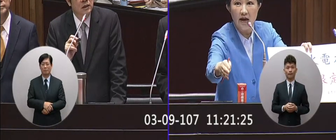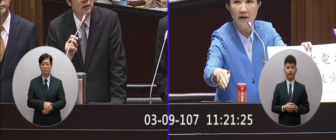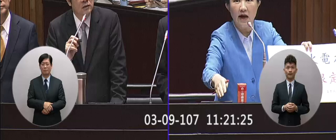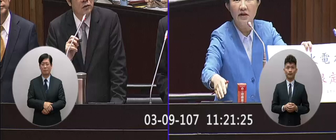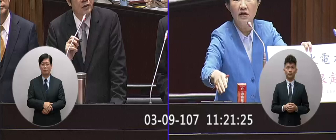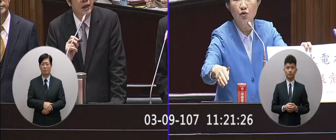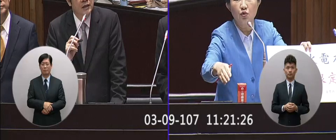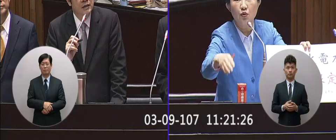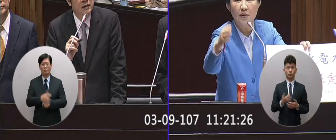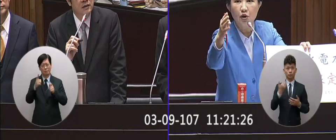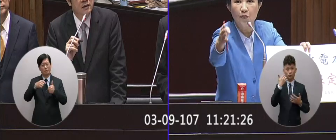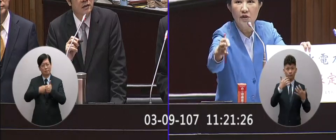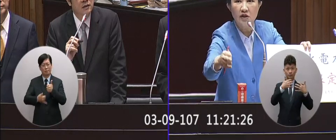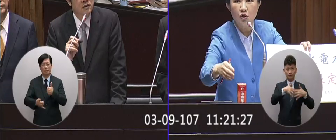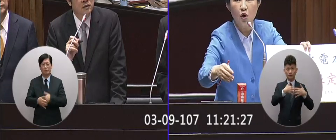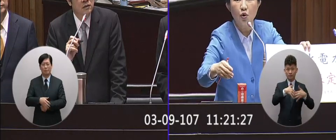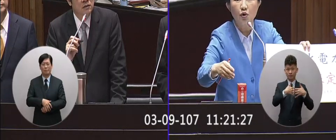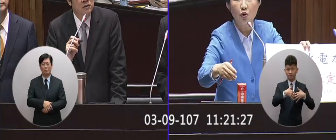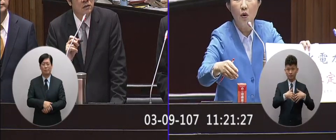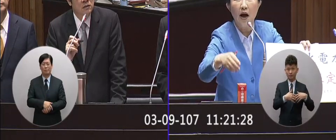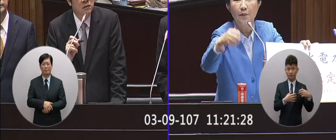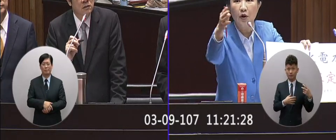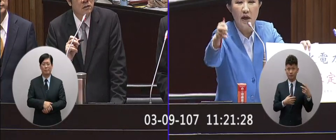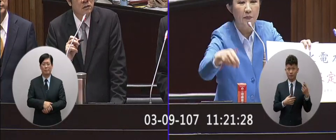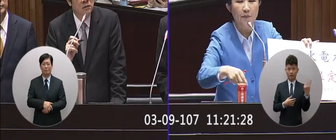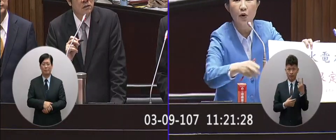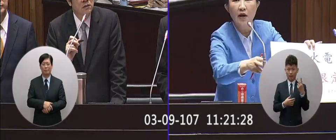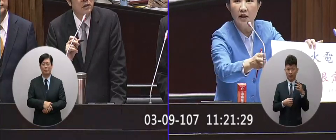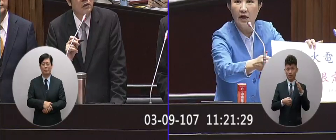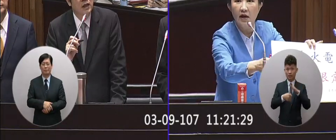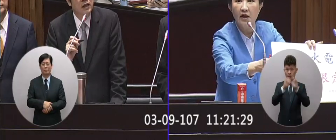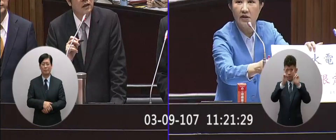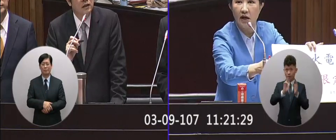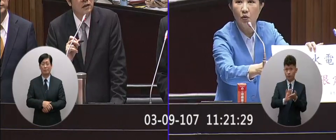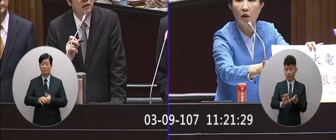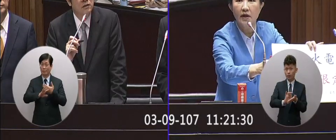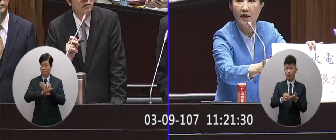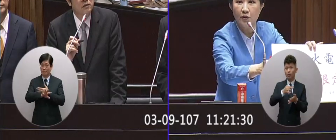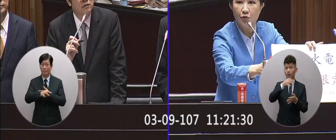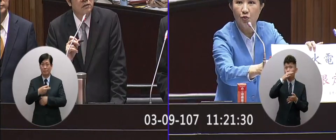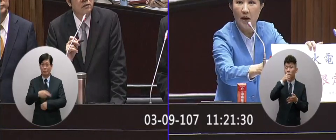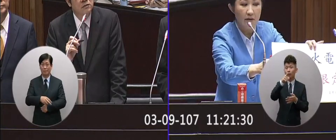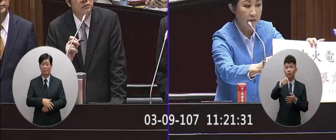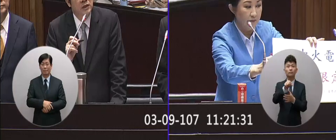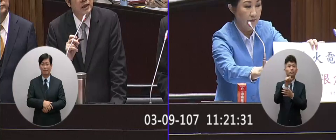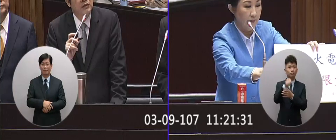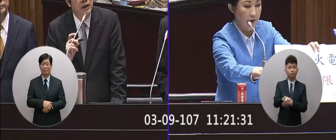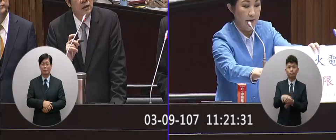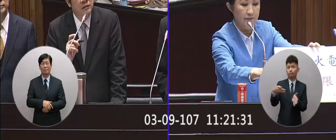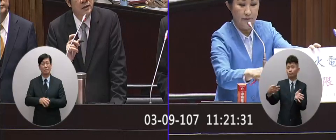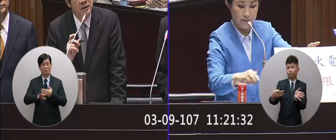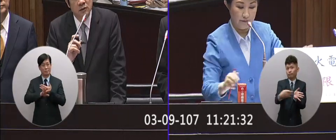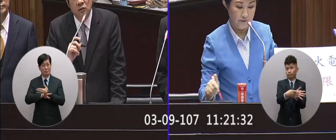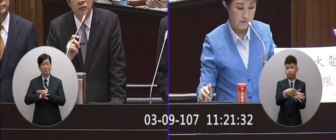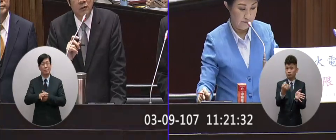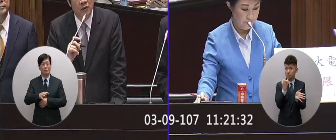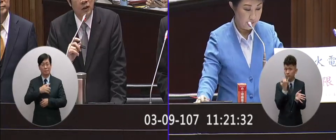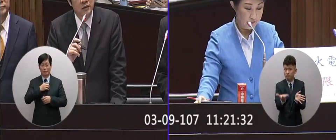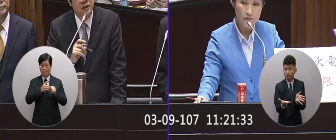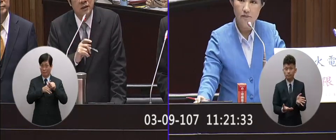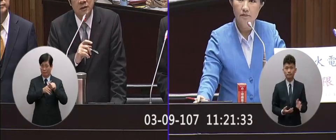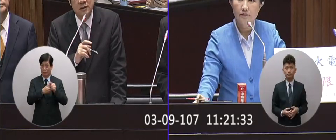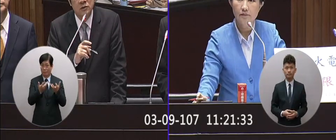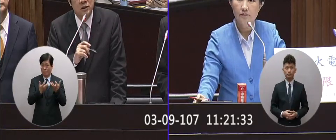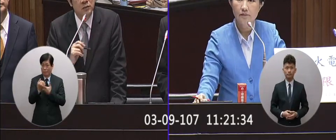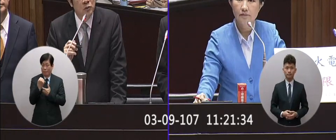果降了两个机组，我们中部自己够用的话，不用给北部。你可以承诺跟联署吗？ 另外哈，其实中部